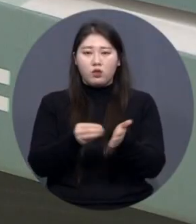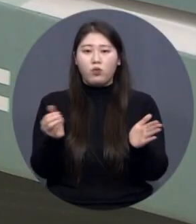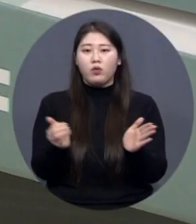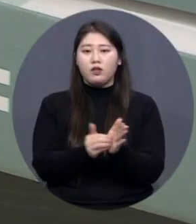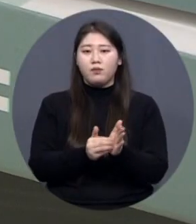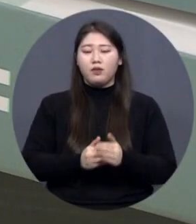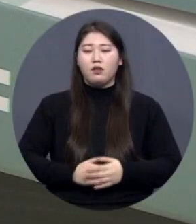마쳤습니다